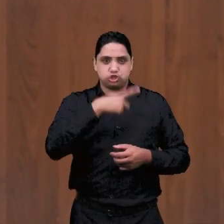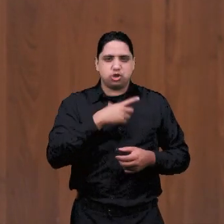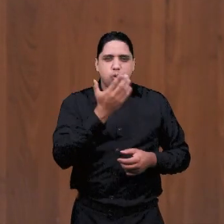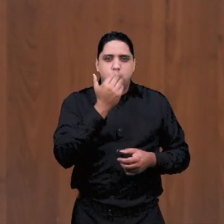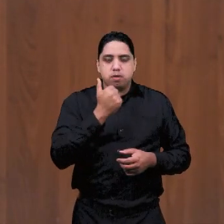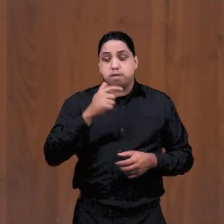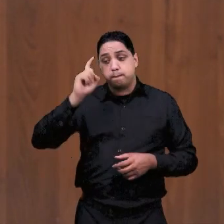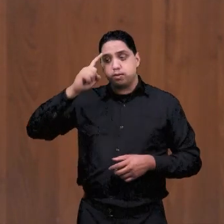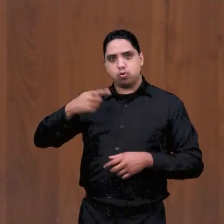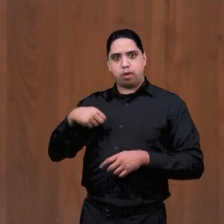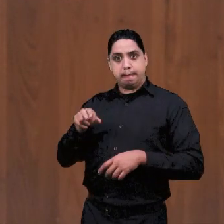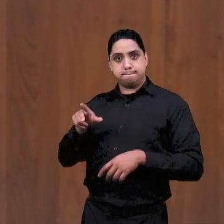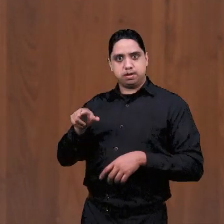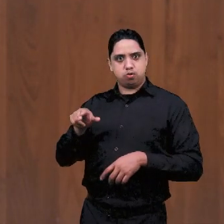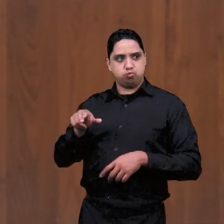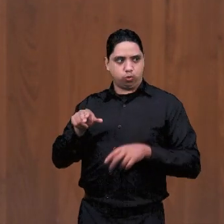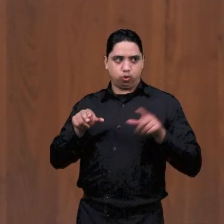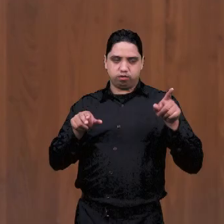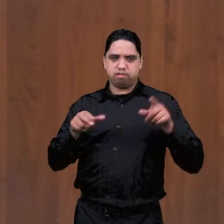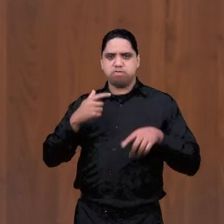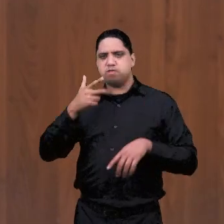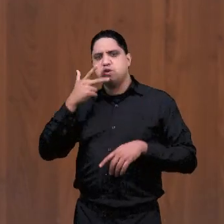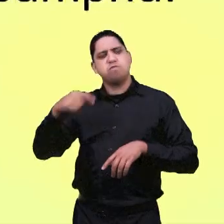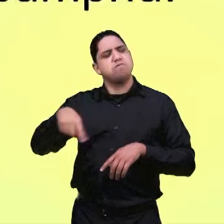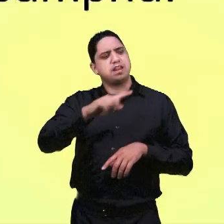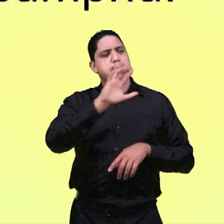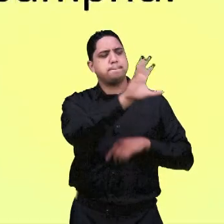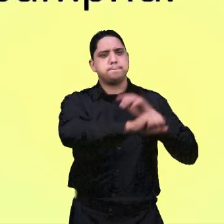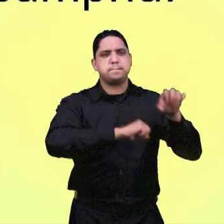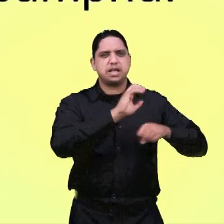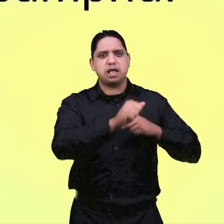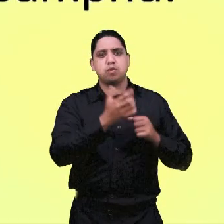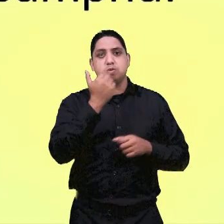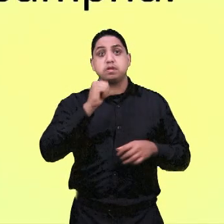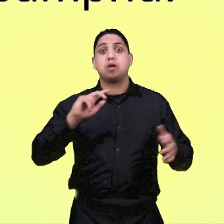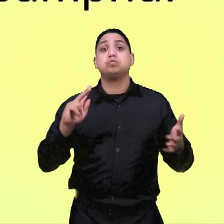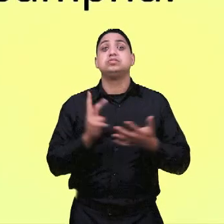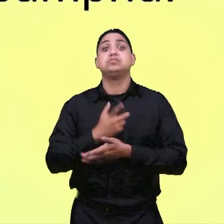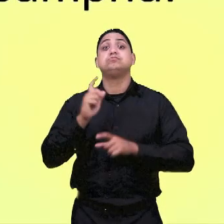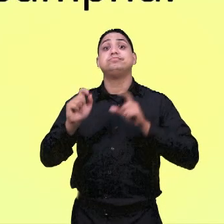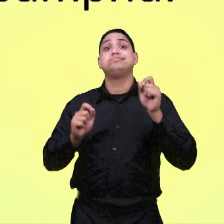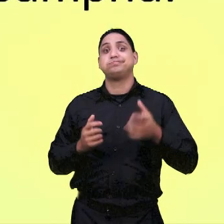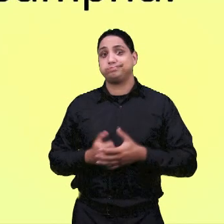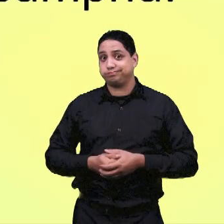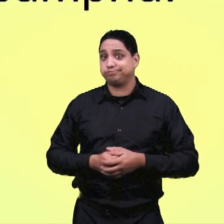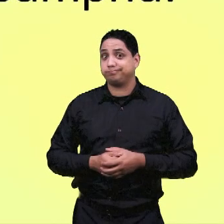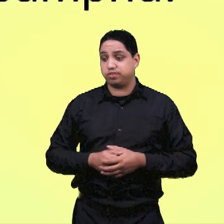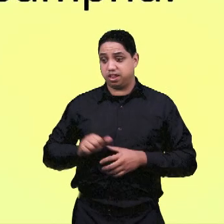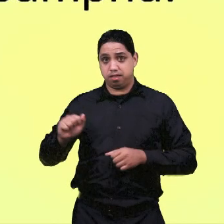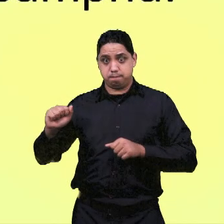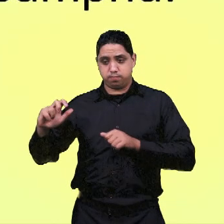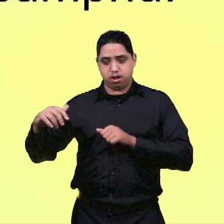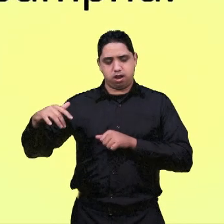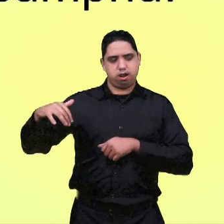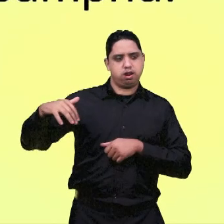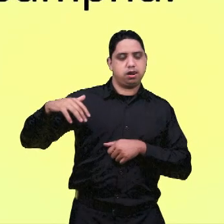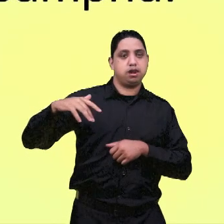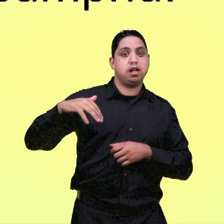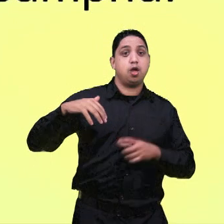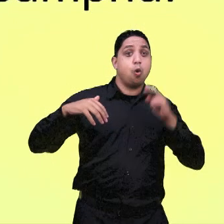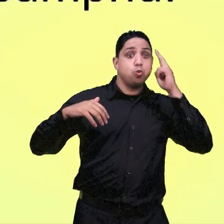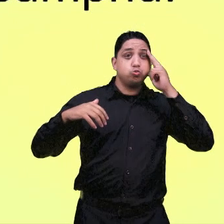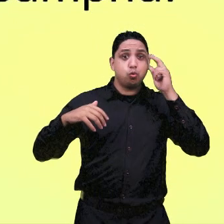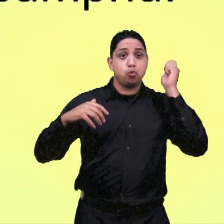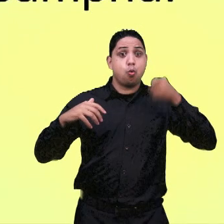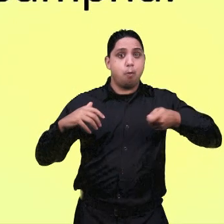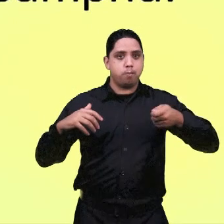là-bas ses autres enfants afin de chercher la nourriture. Et vous savez qu'est-ce qui s'est passé? Le rêve de Joseph s'est